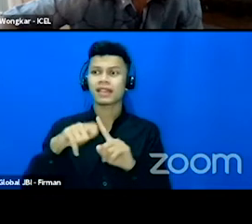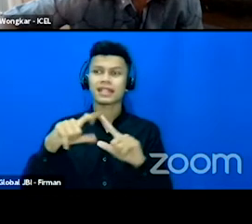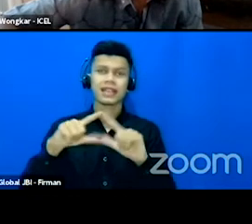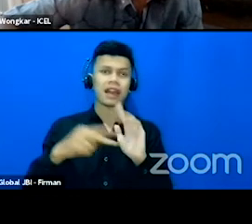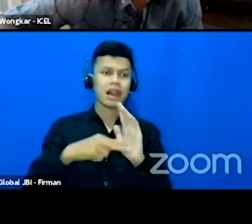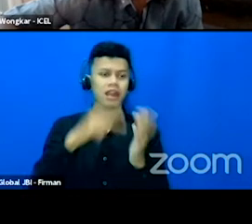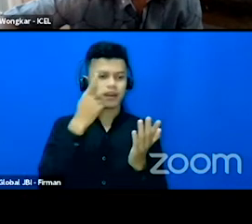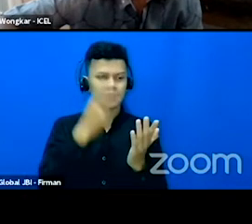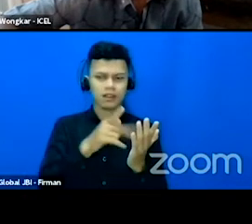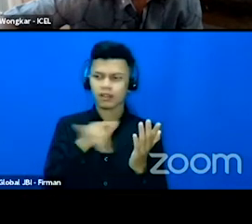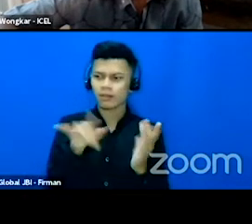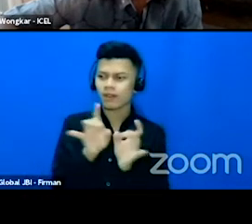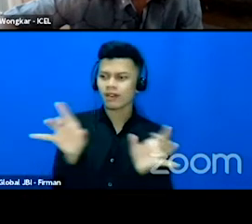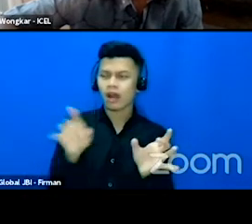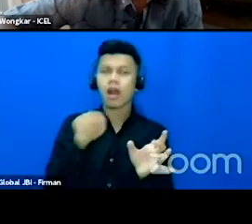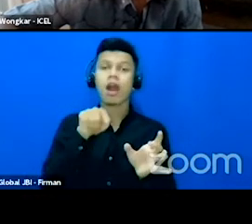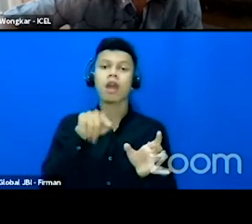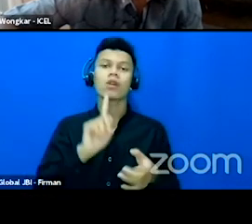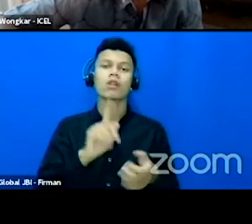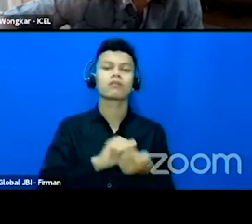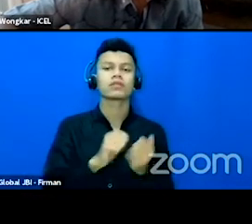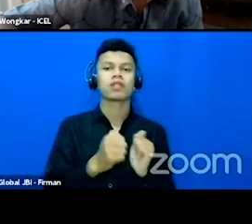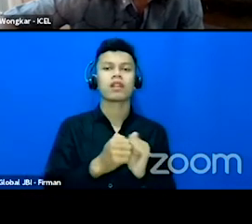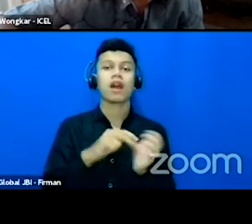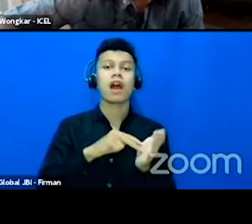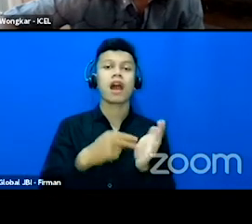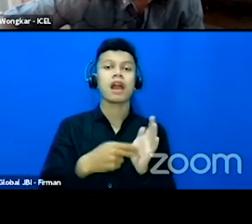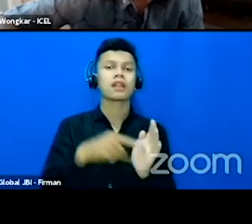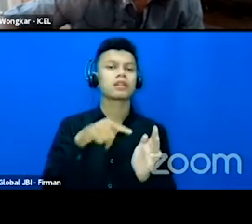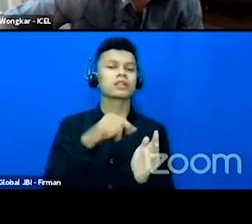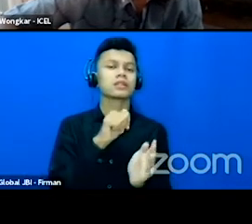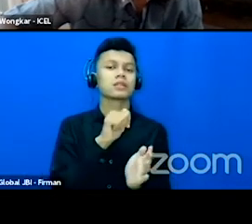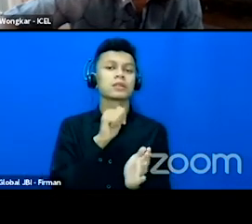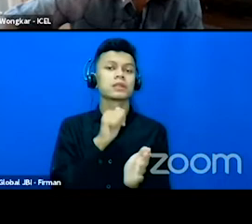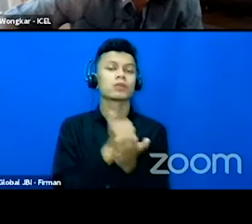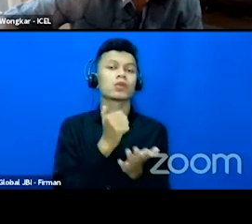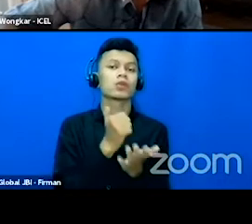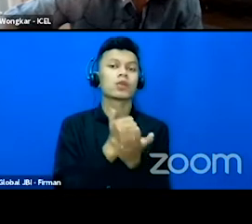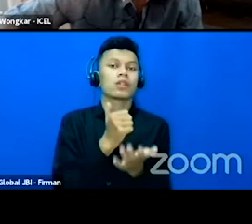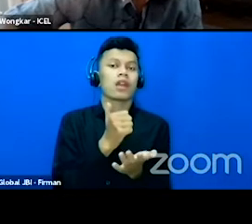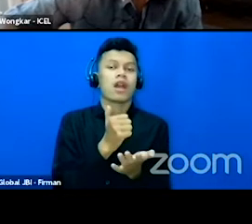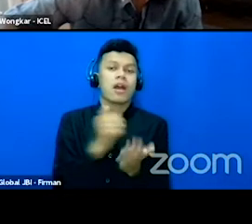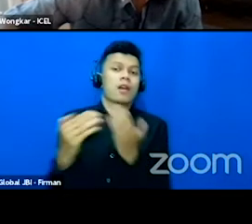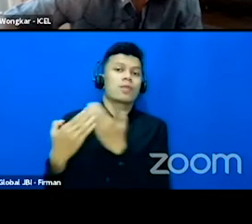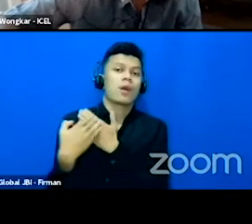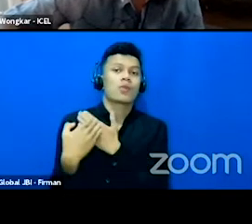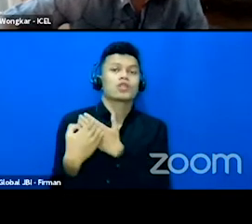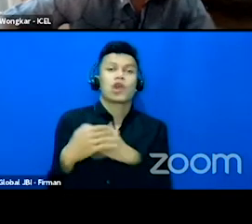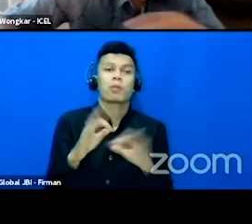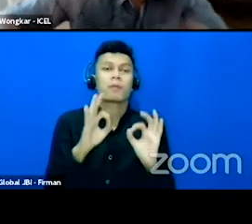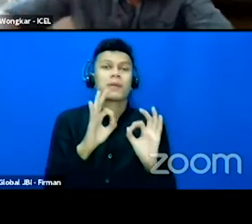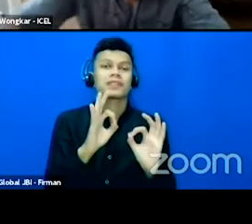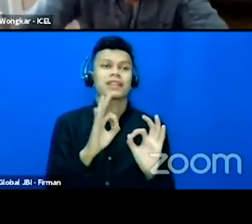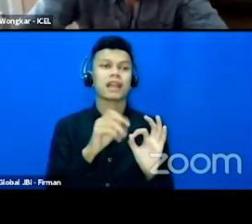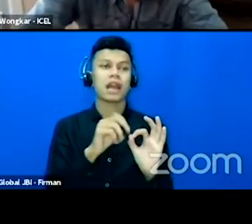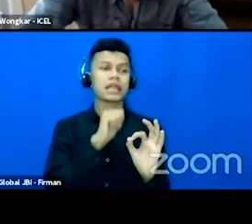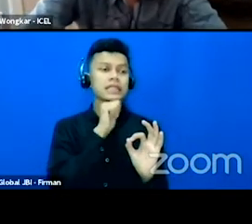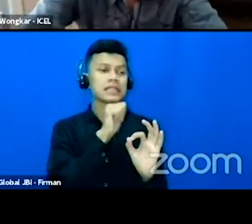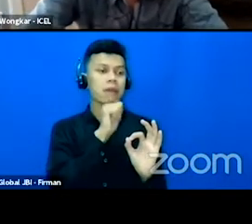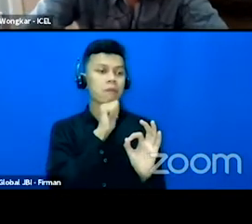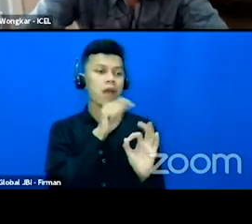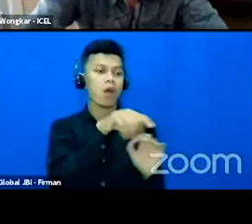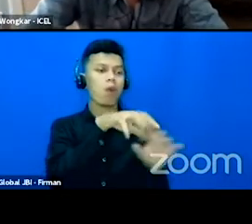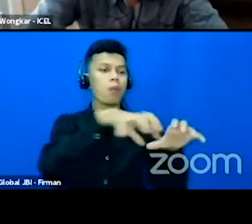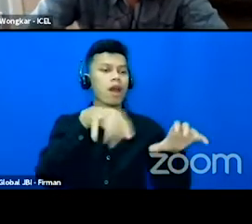itu yang jadi persoalan sehingga perlu ada siapa sebetulnya yang bisa memastikan bahwa barang yang disajikan itu memang